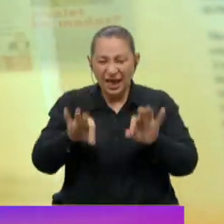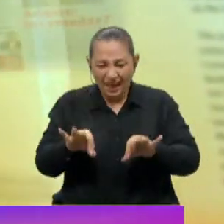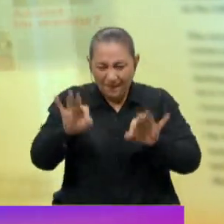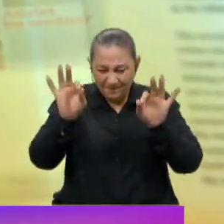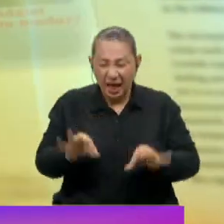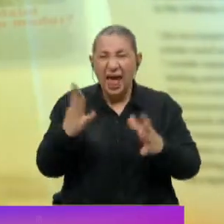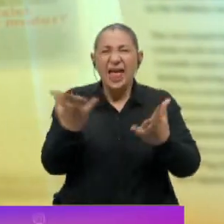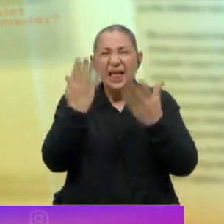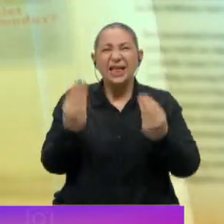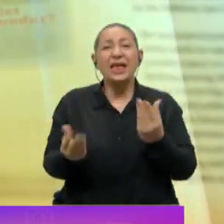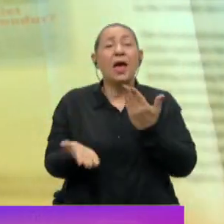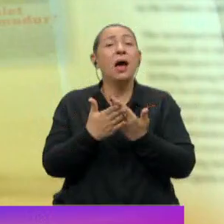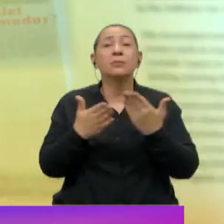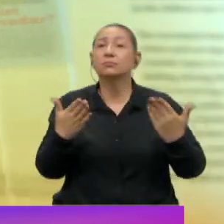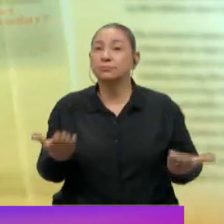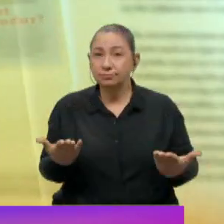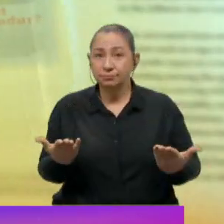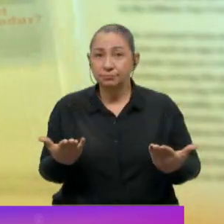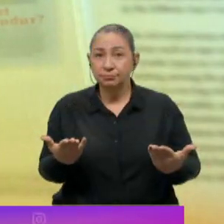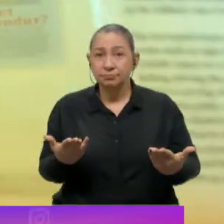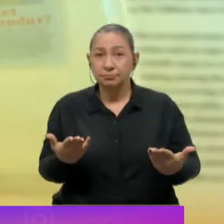itibaren yapılabilecek en iyi yardım